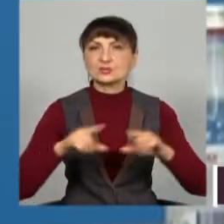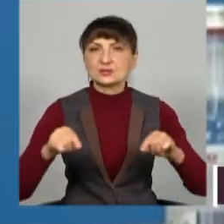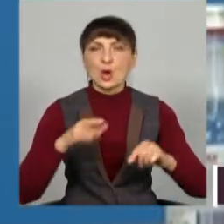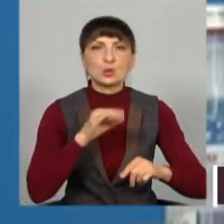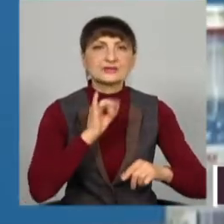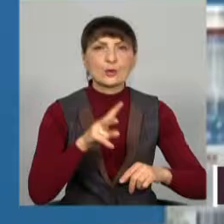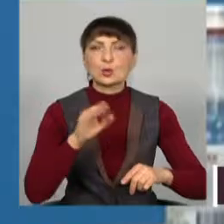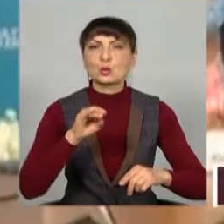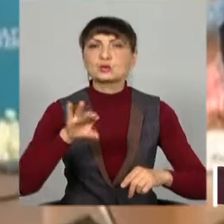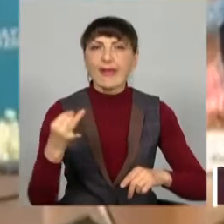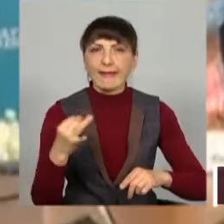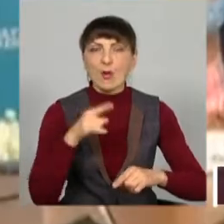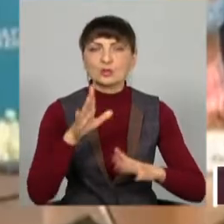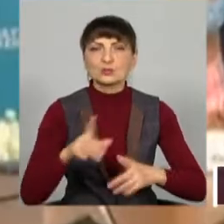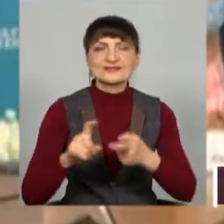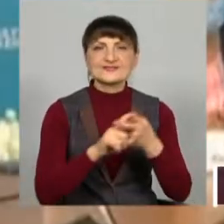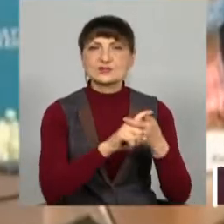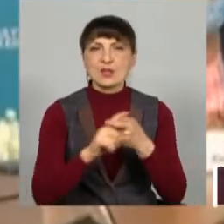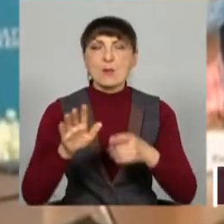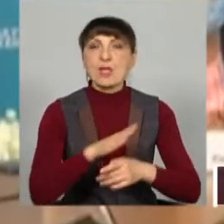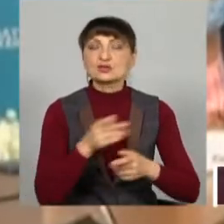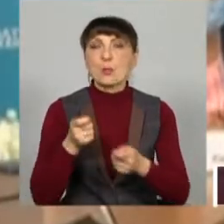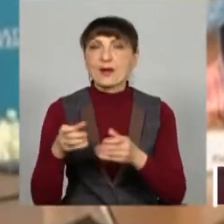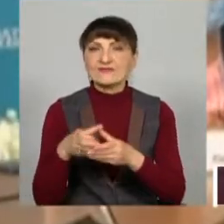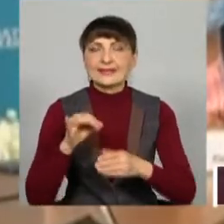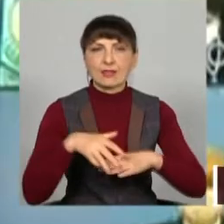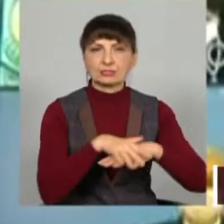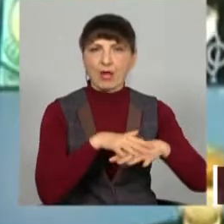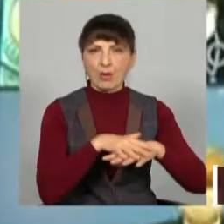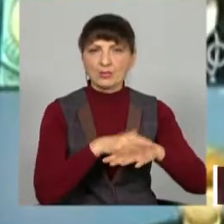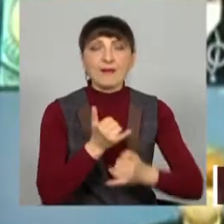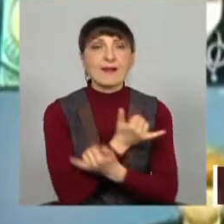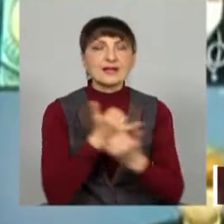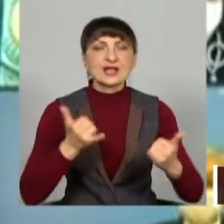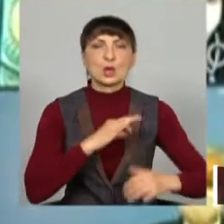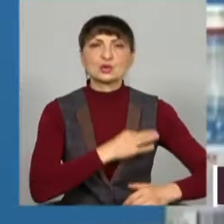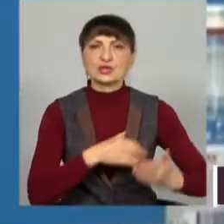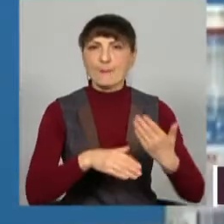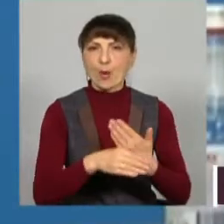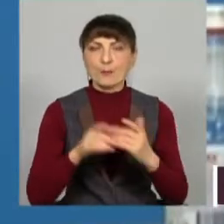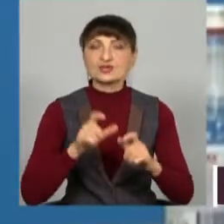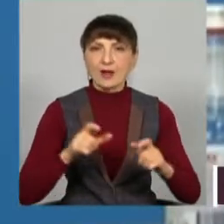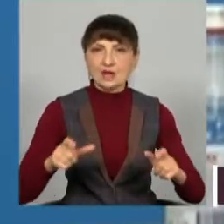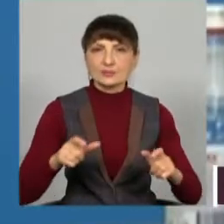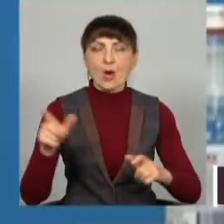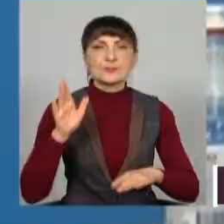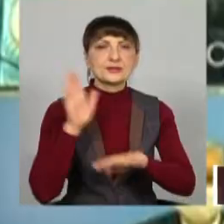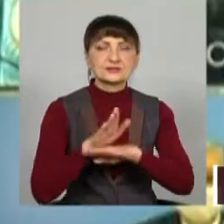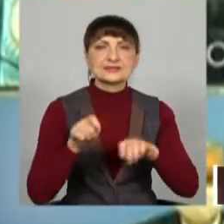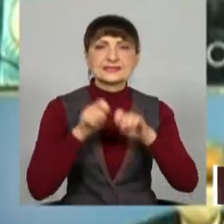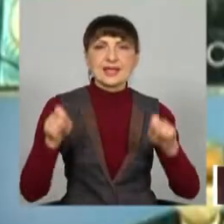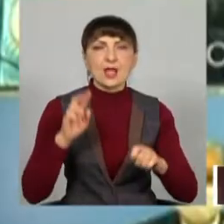Ұлттық Құрылтай. Он станет связующим звеном между правительством и народом. А для оказания юридической помощи гражданам президент поручил